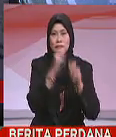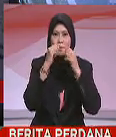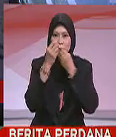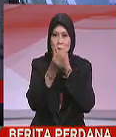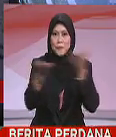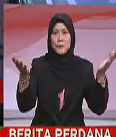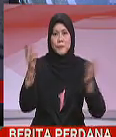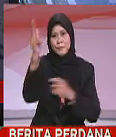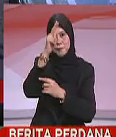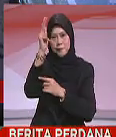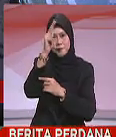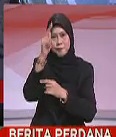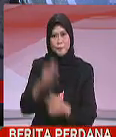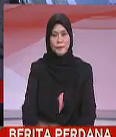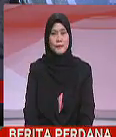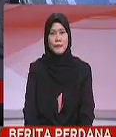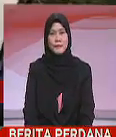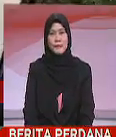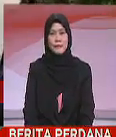diumumkan kerajaan.